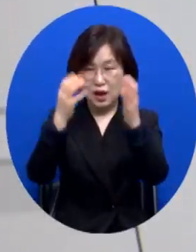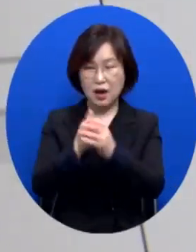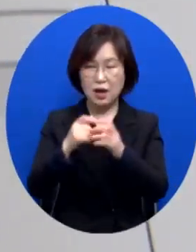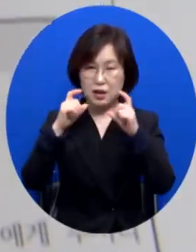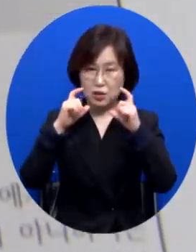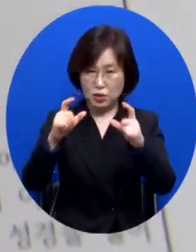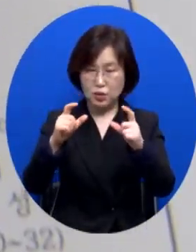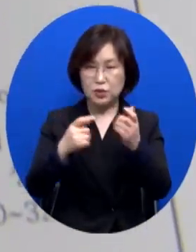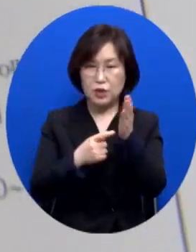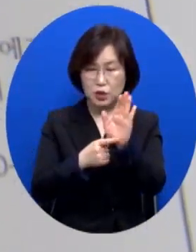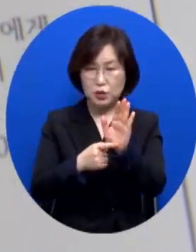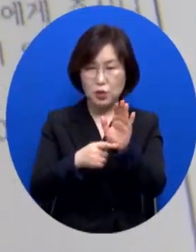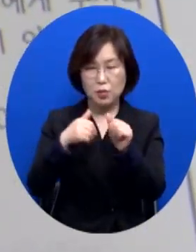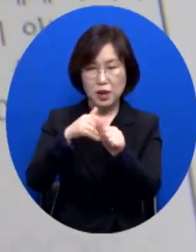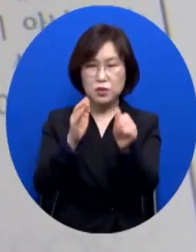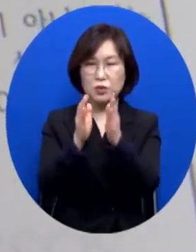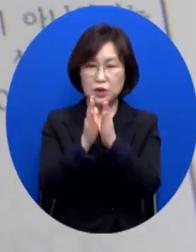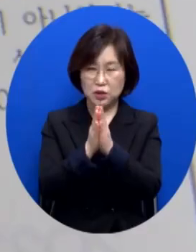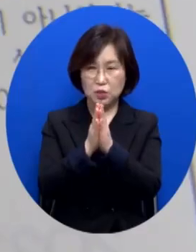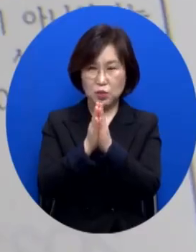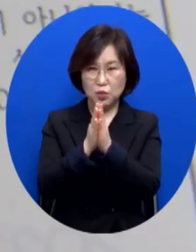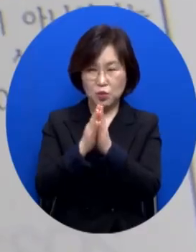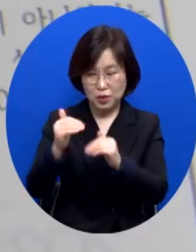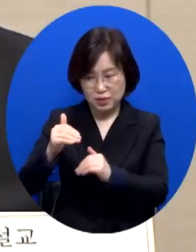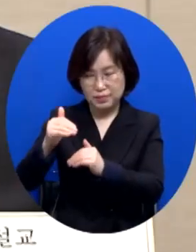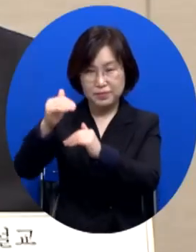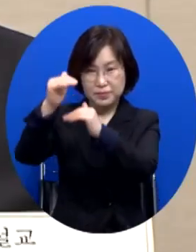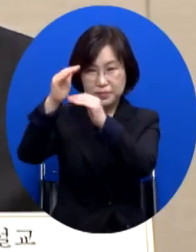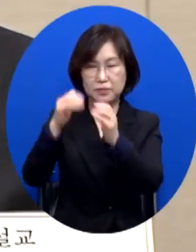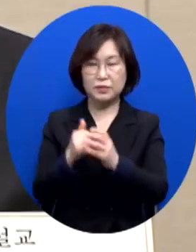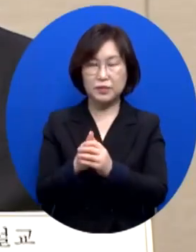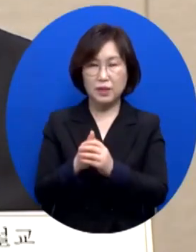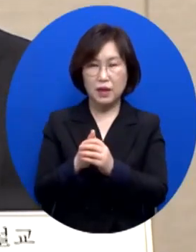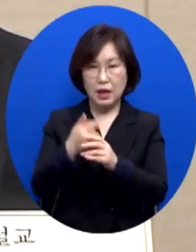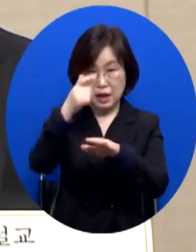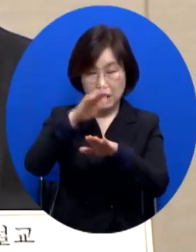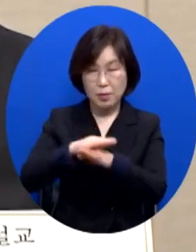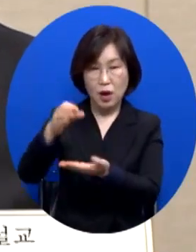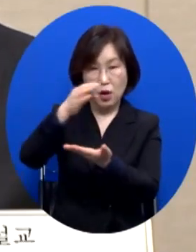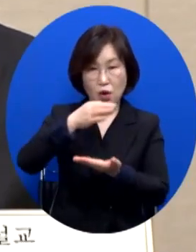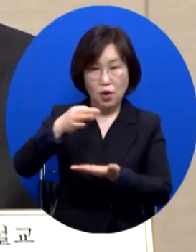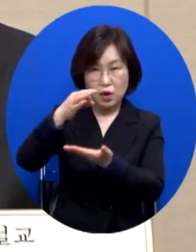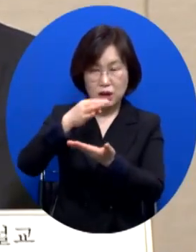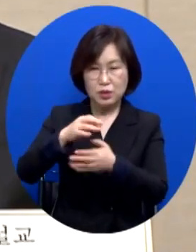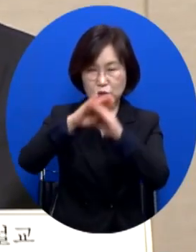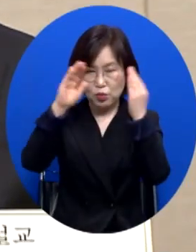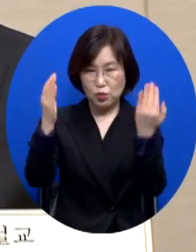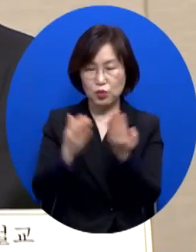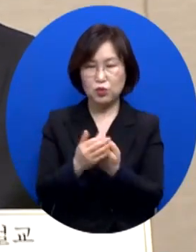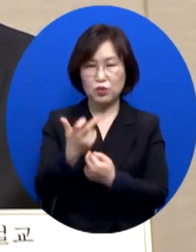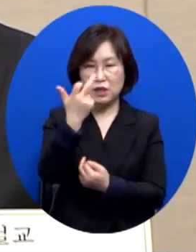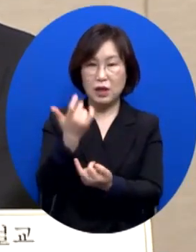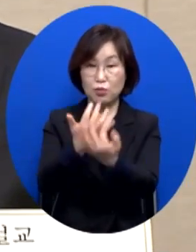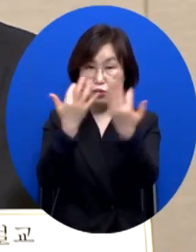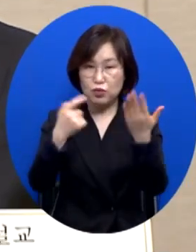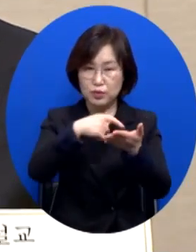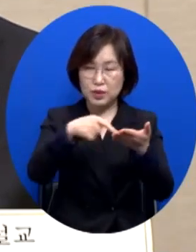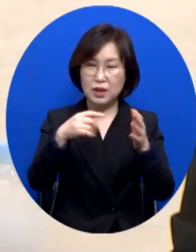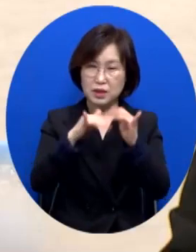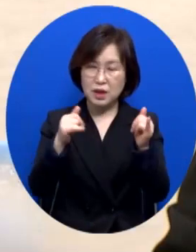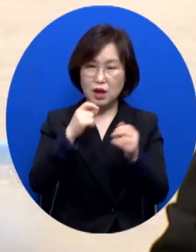선언문 낭독, 파송 기도 등으로 진행합니다. 올해 예배 헌금은 전액 동해안 산불